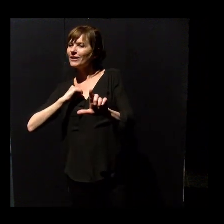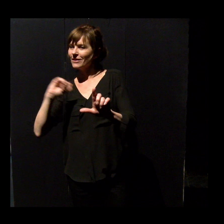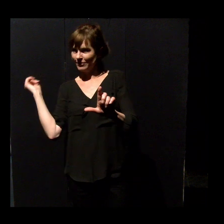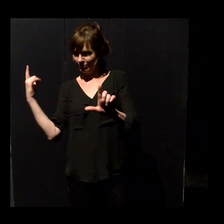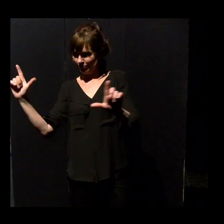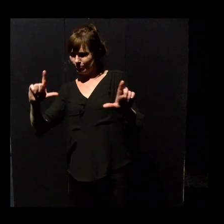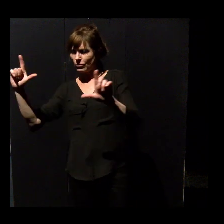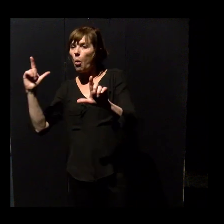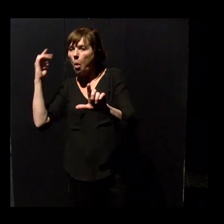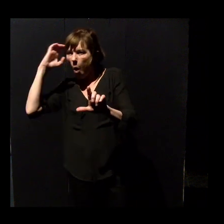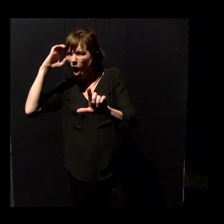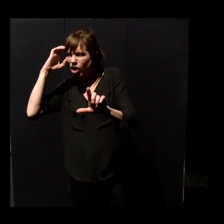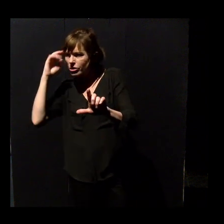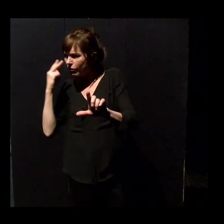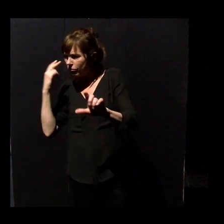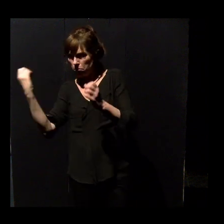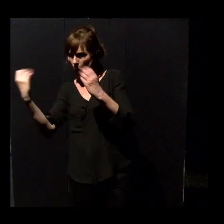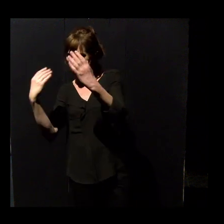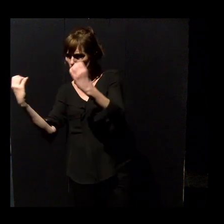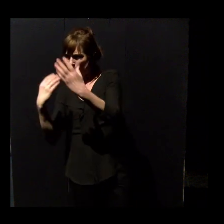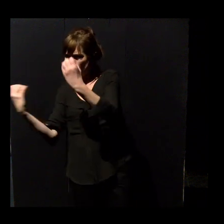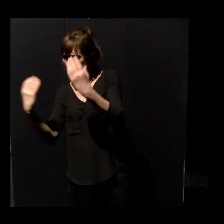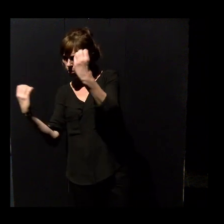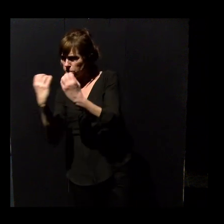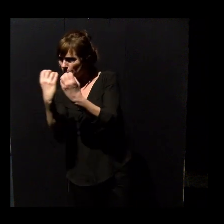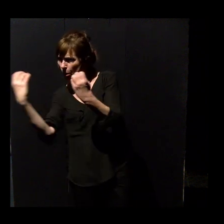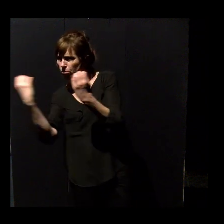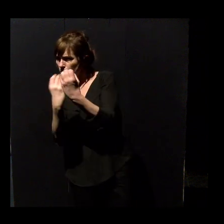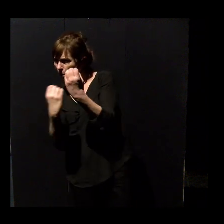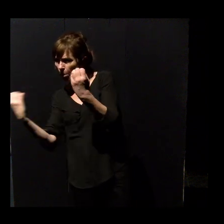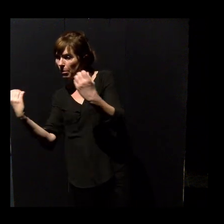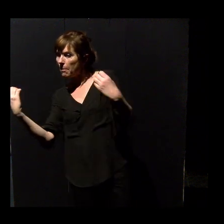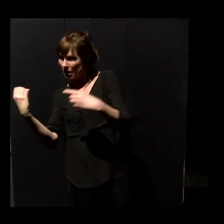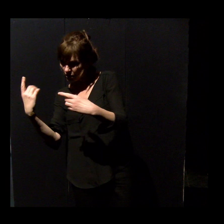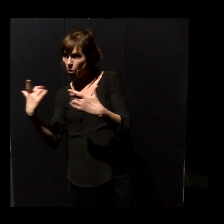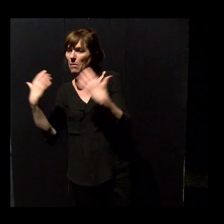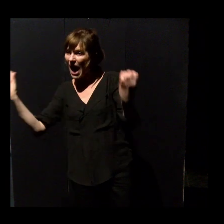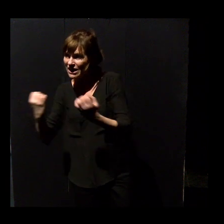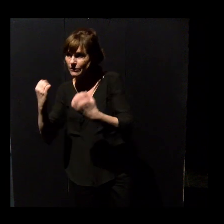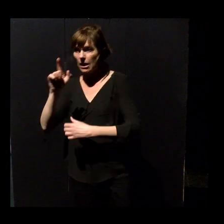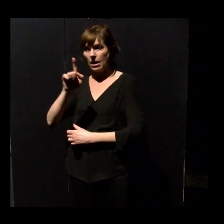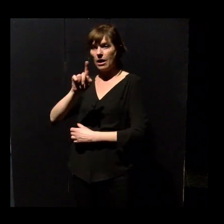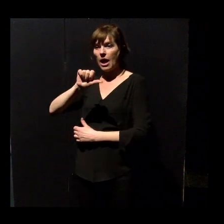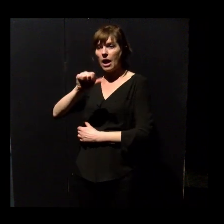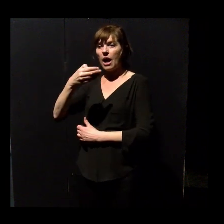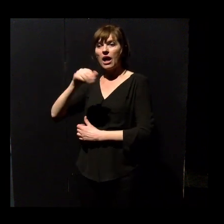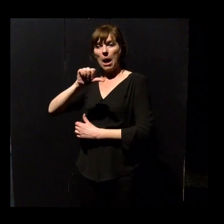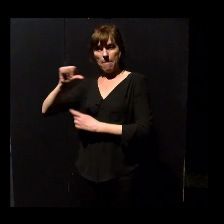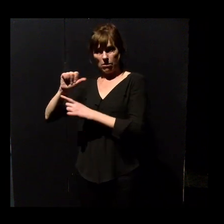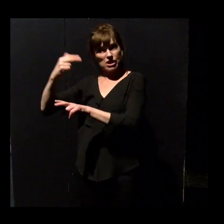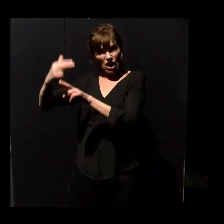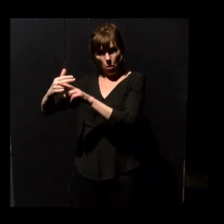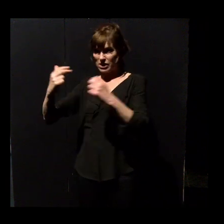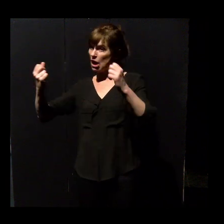Cette couleur orangée, c'est quoi? C'est une oscillation très particulière qu'on appelle l'activité gamma, qui correspond en fait à la mise en jeu des